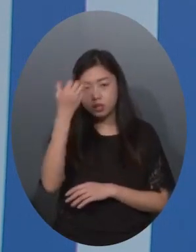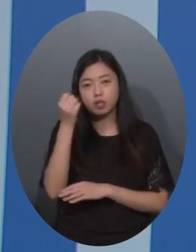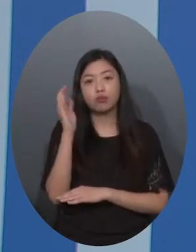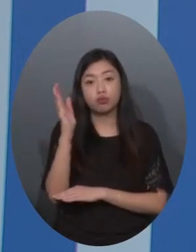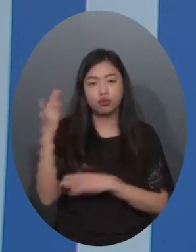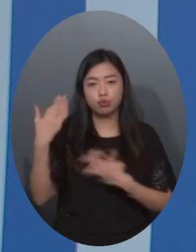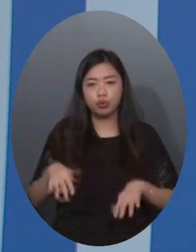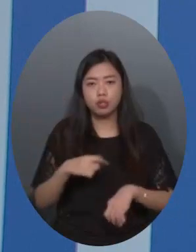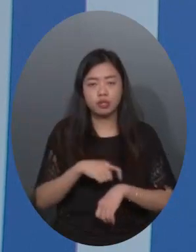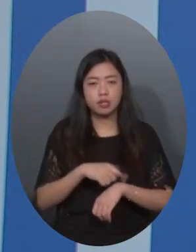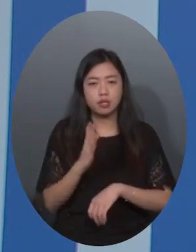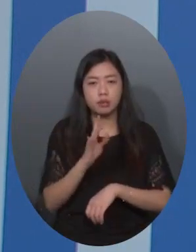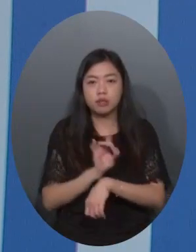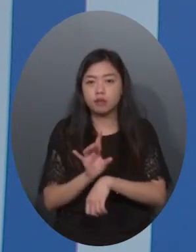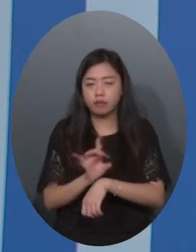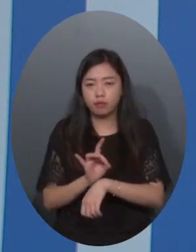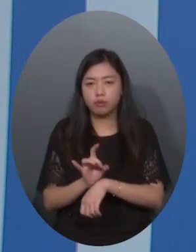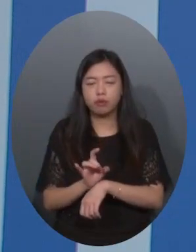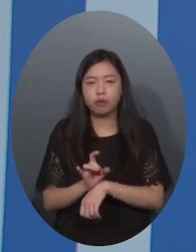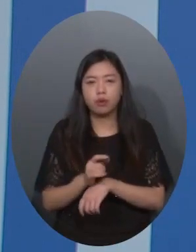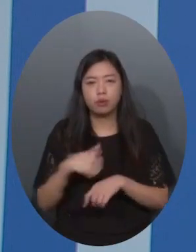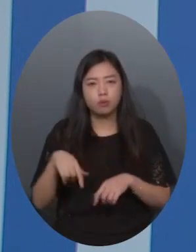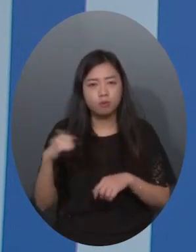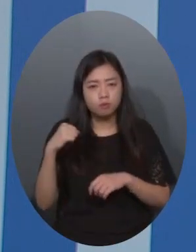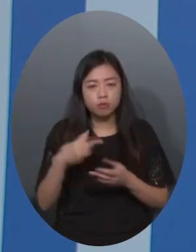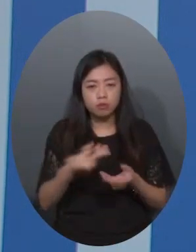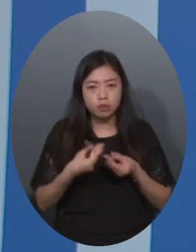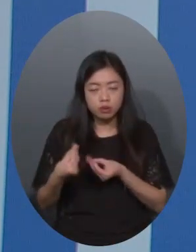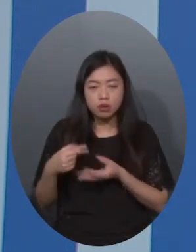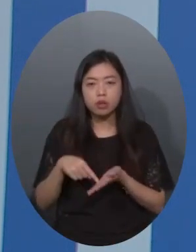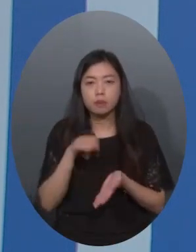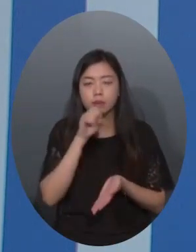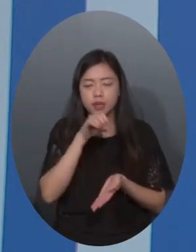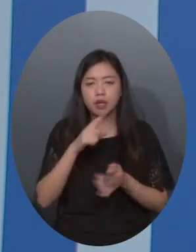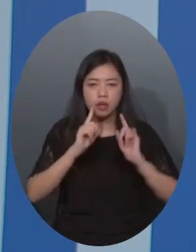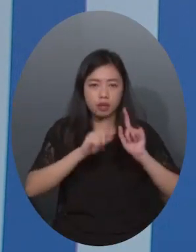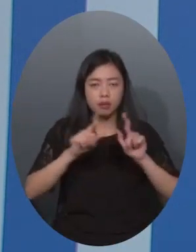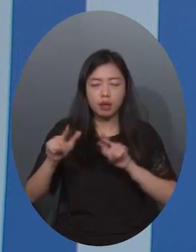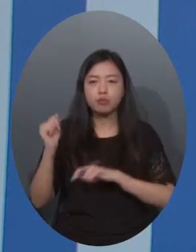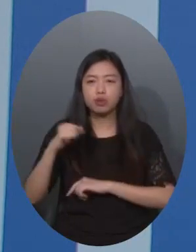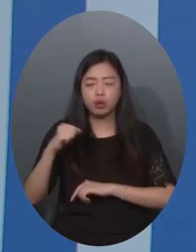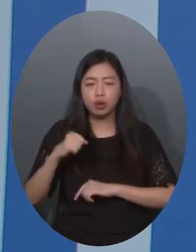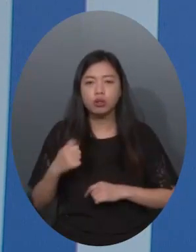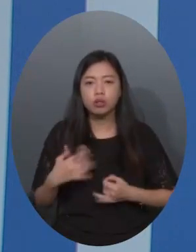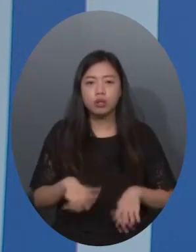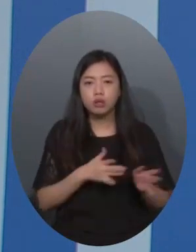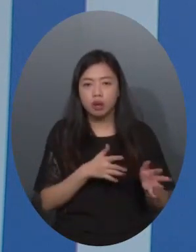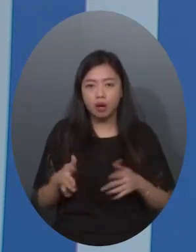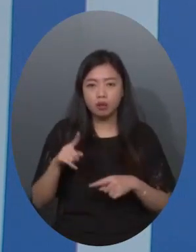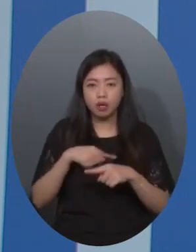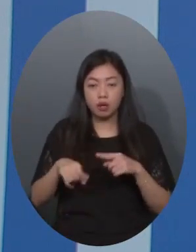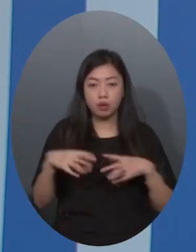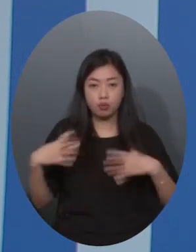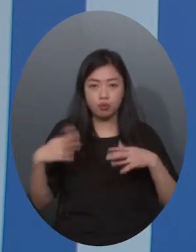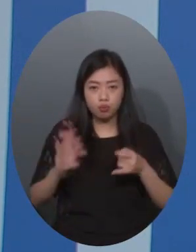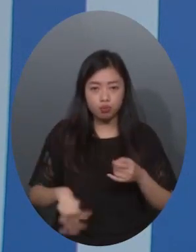约15分钟的时间，尽量回答收到的相关问题。之后，大会会就今天